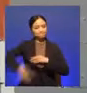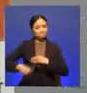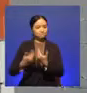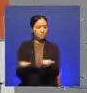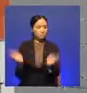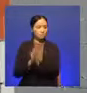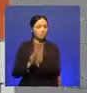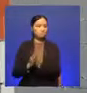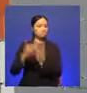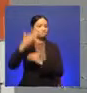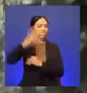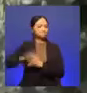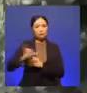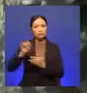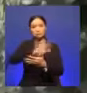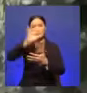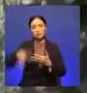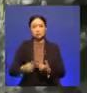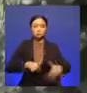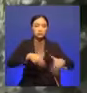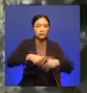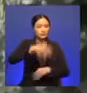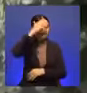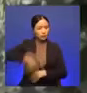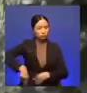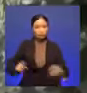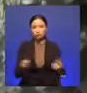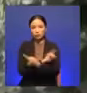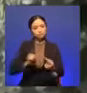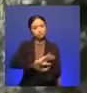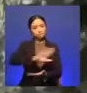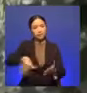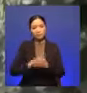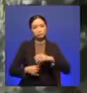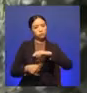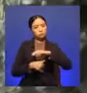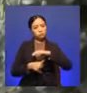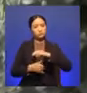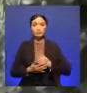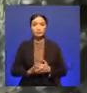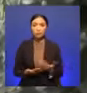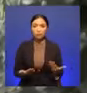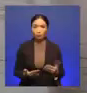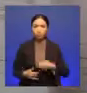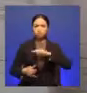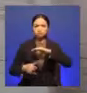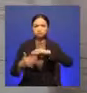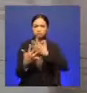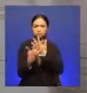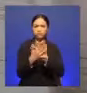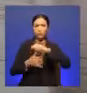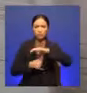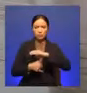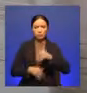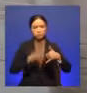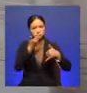อบครัวญาติพี่น้องชุมชนและสังคมเกือบทั้งหมดการถูกจำคุกทำให้ปั